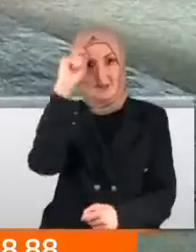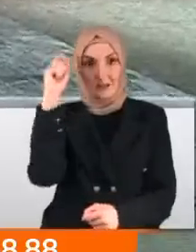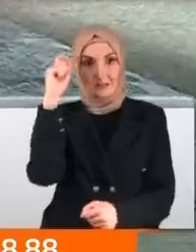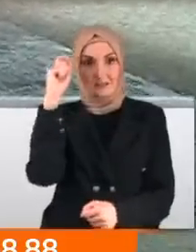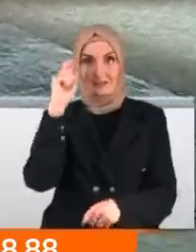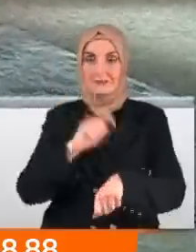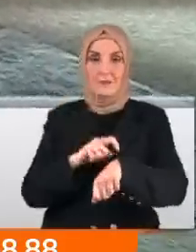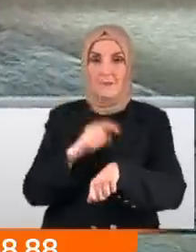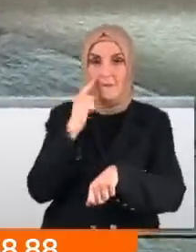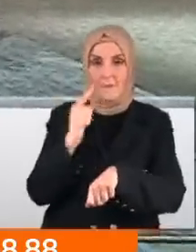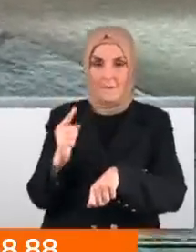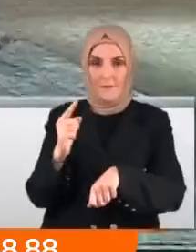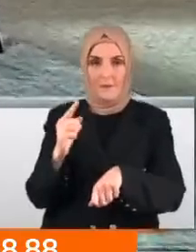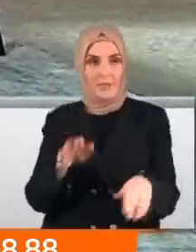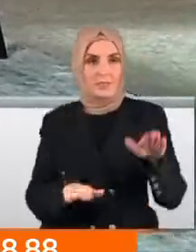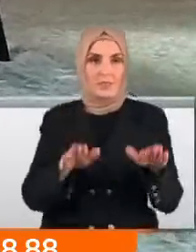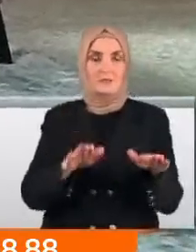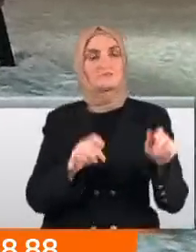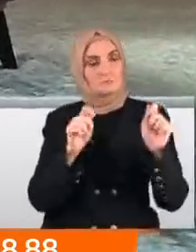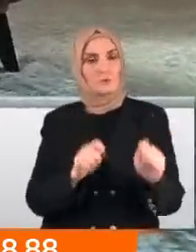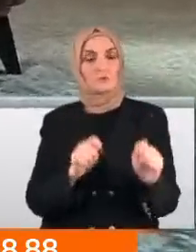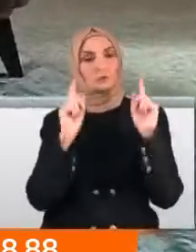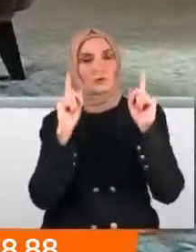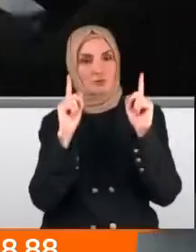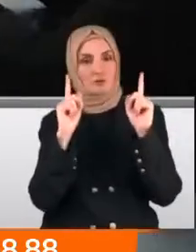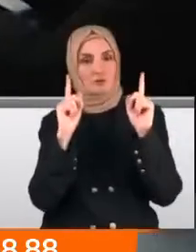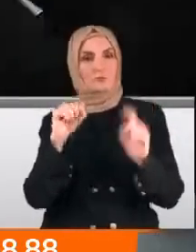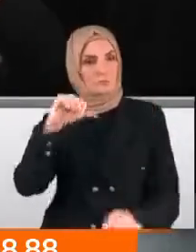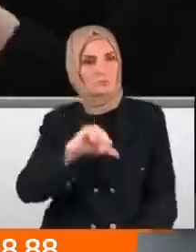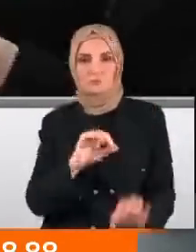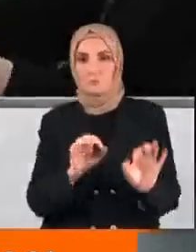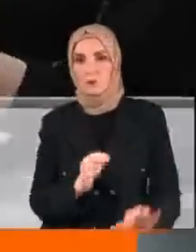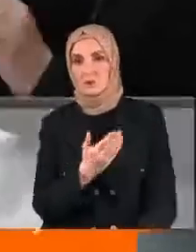birlikte inşallah dengeye de kavuşacak ve zaten düşüş başladı.